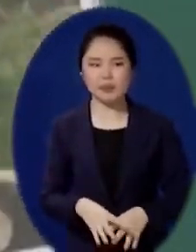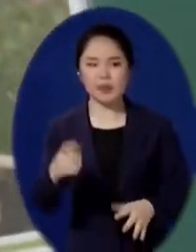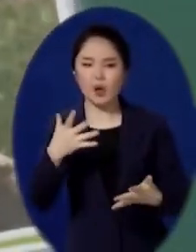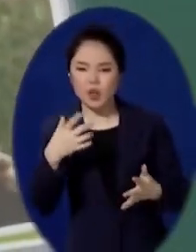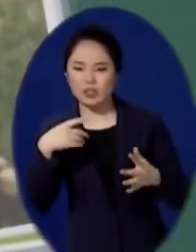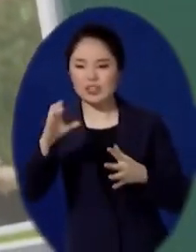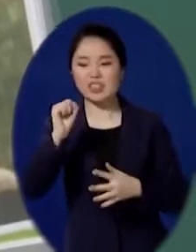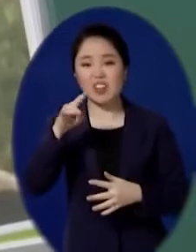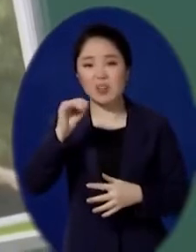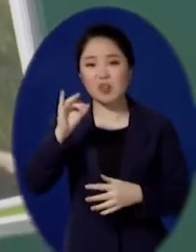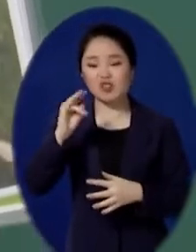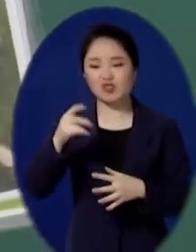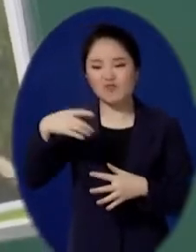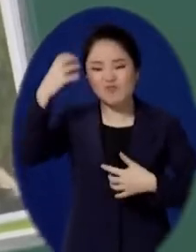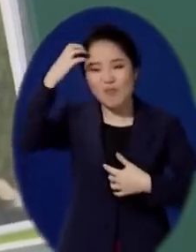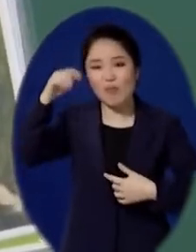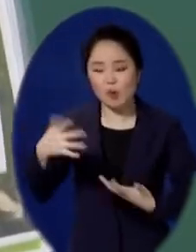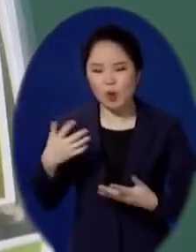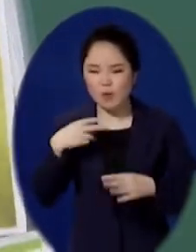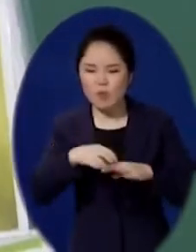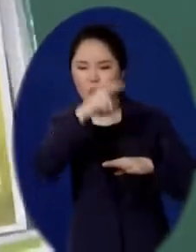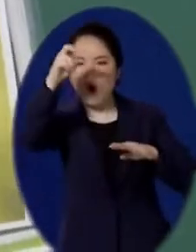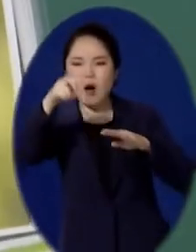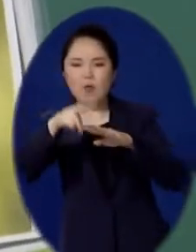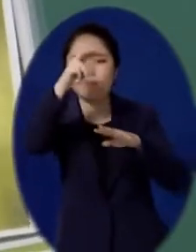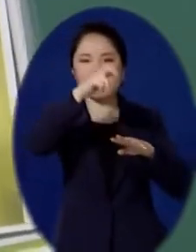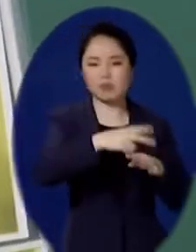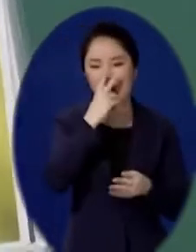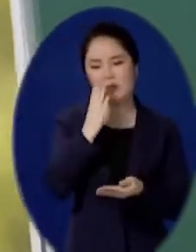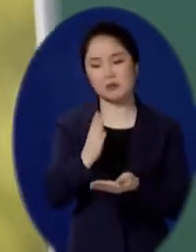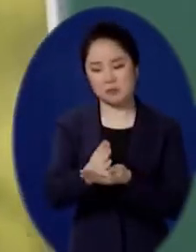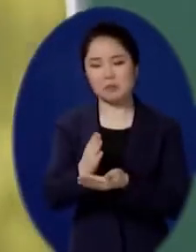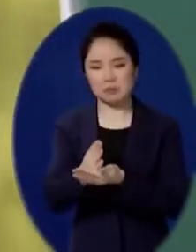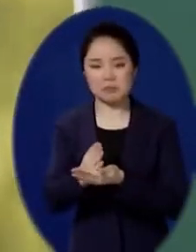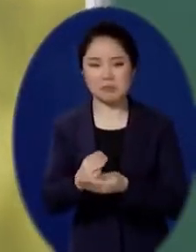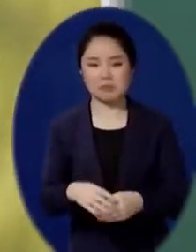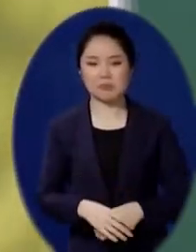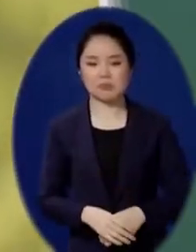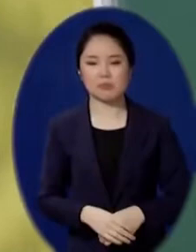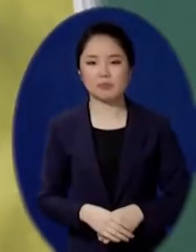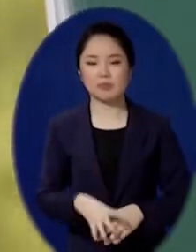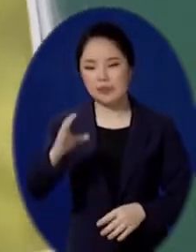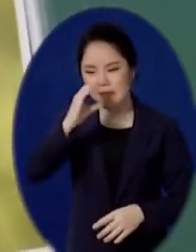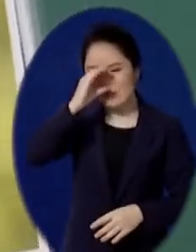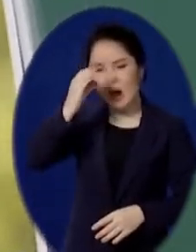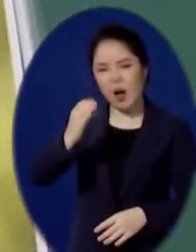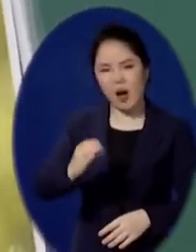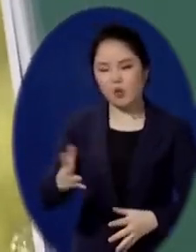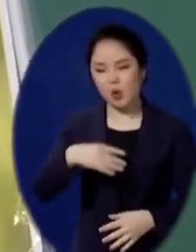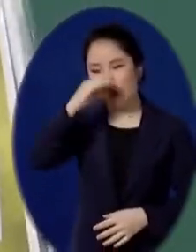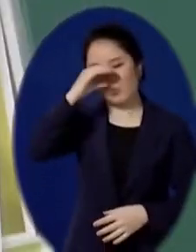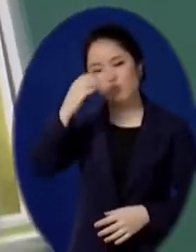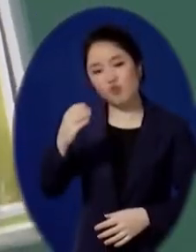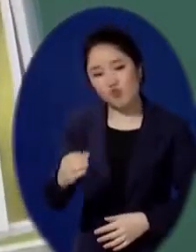Адтай сармагчин авирч болсон дүүжлэгдэн. Заан хошуугаа